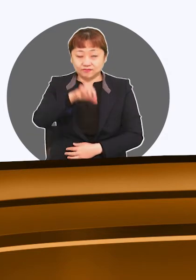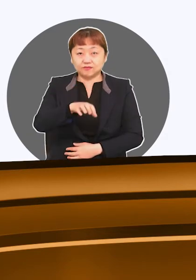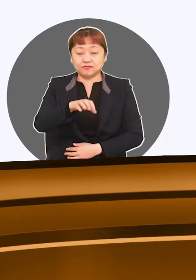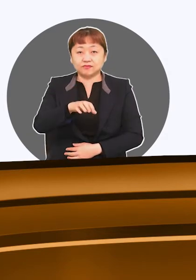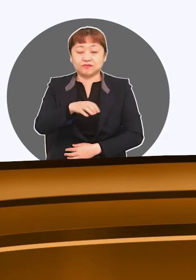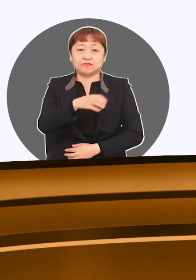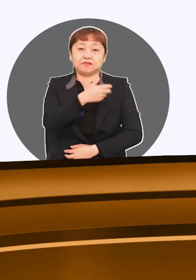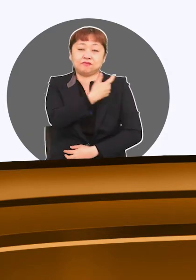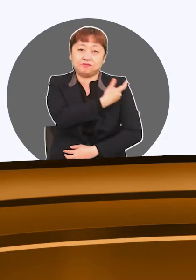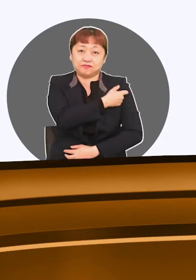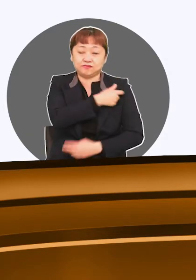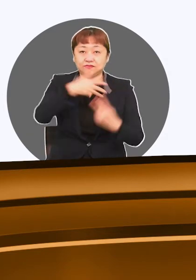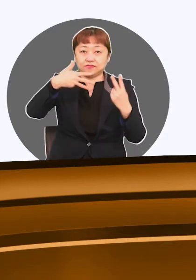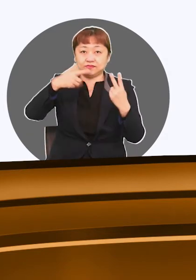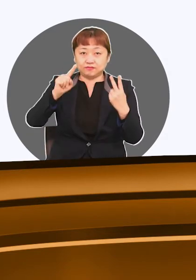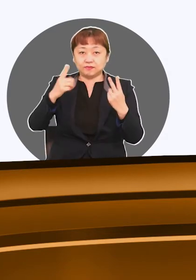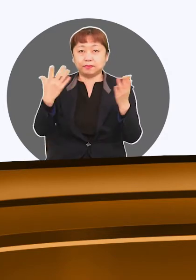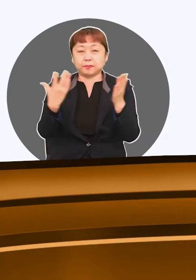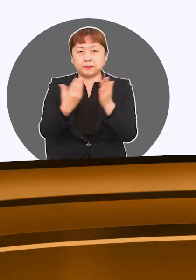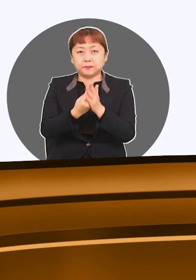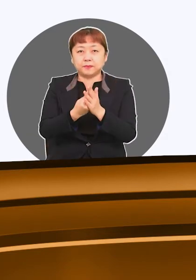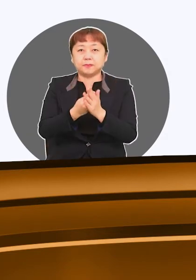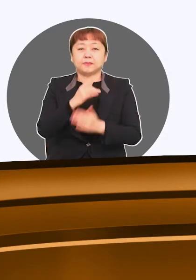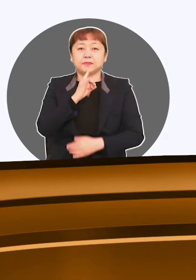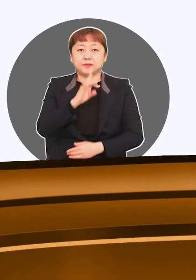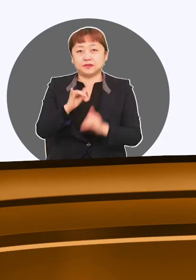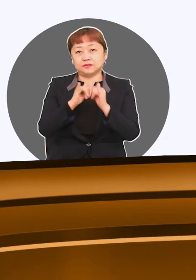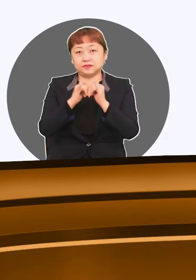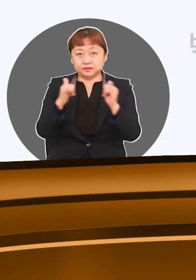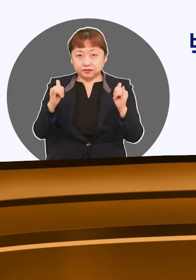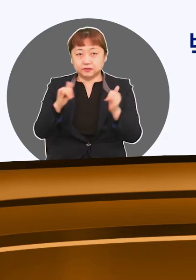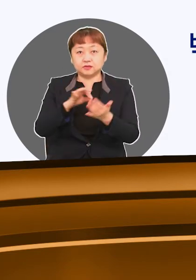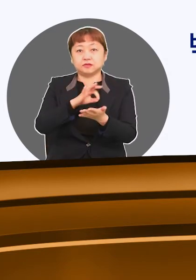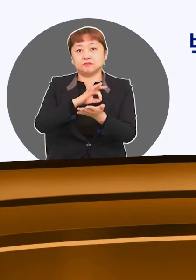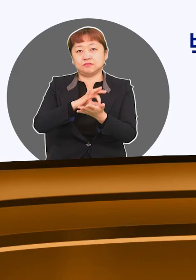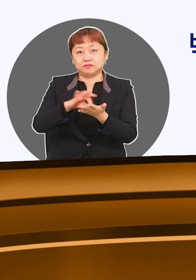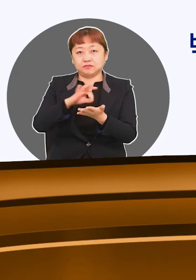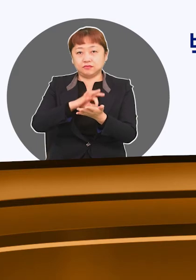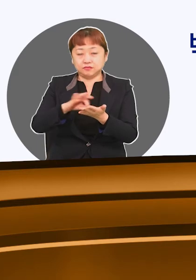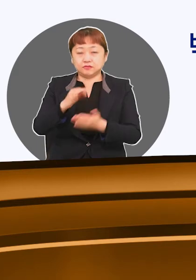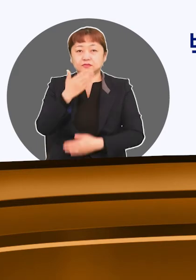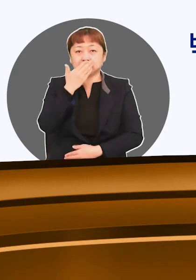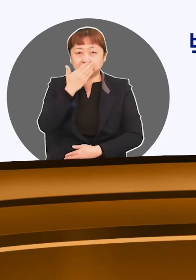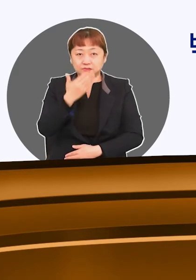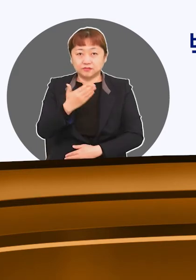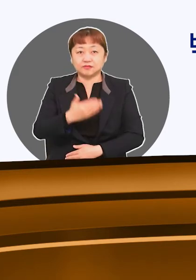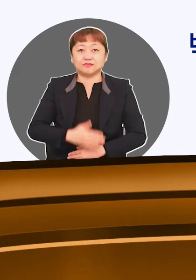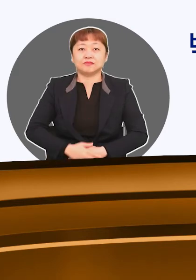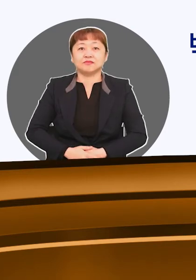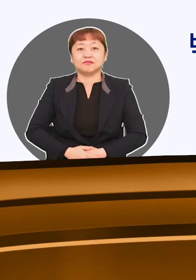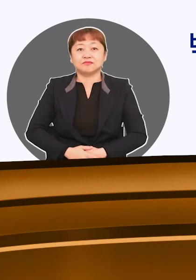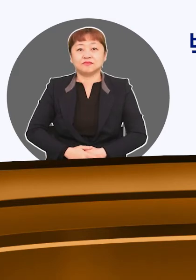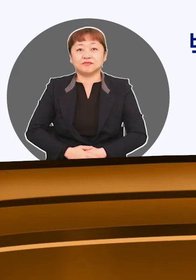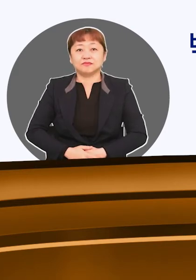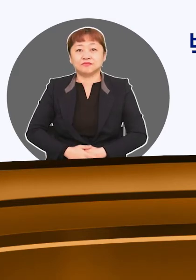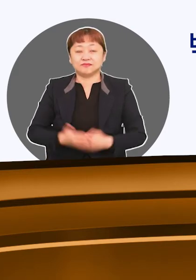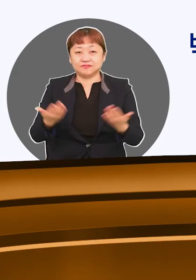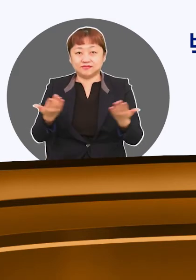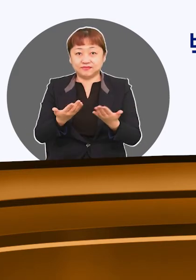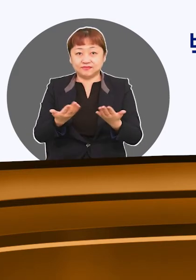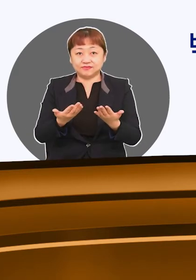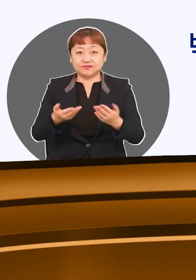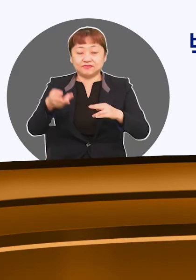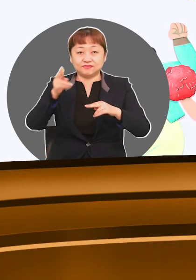부대행사 과는 코로나 일고 감염병 확산 방지를 위해 백신 접종을 완료한 사람만 이용이 가능하다는 거